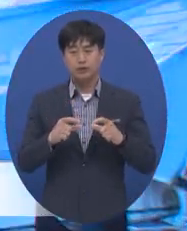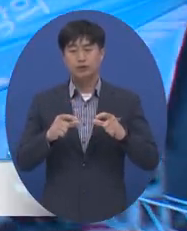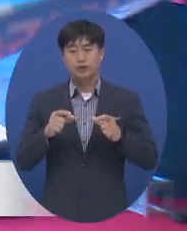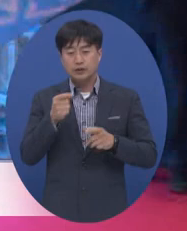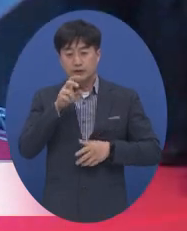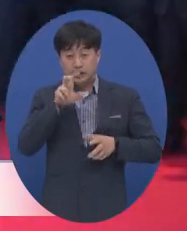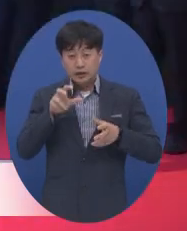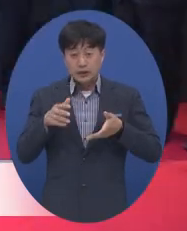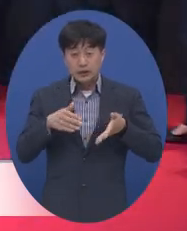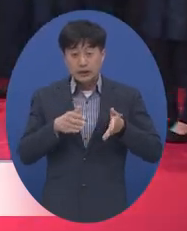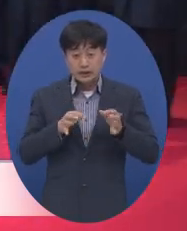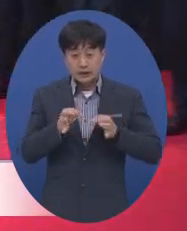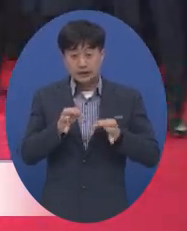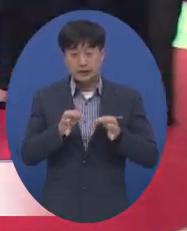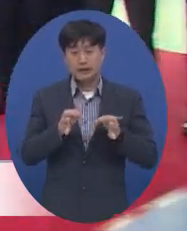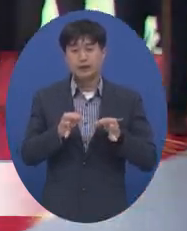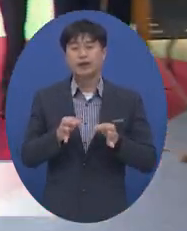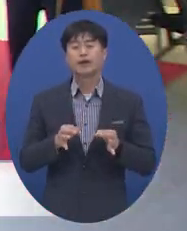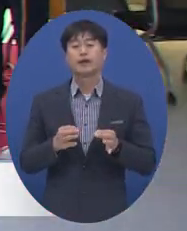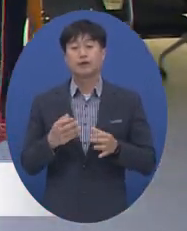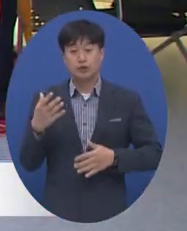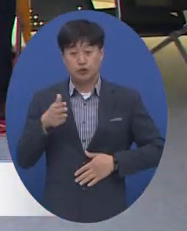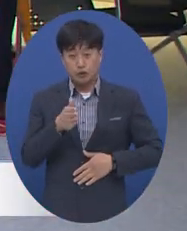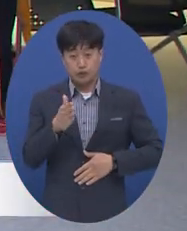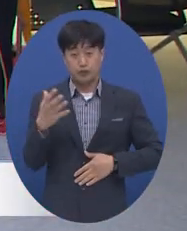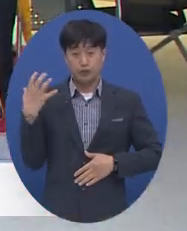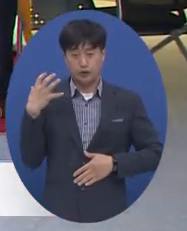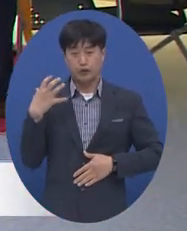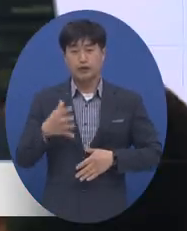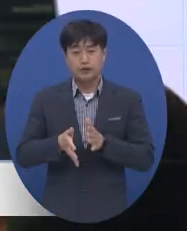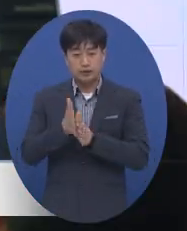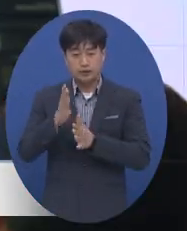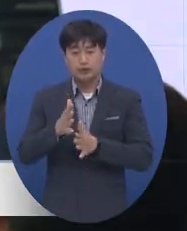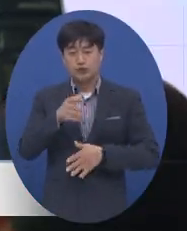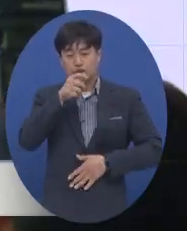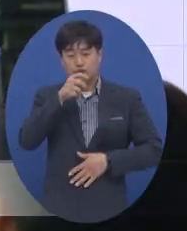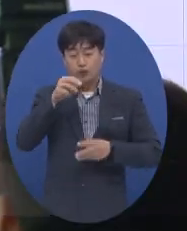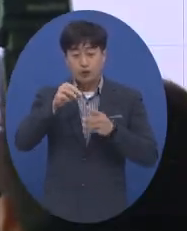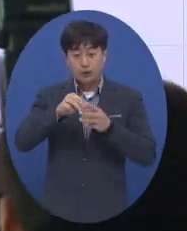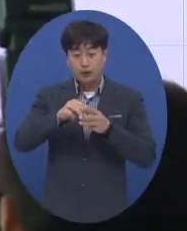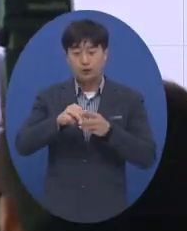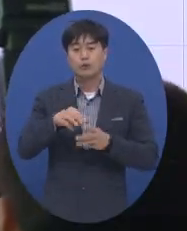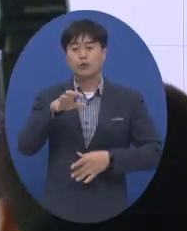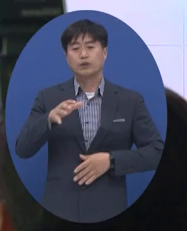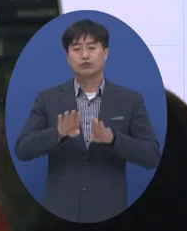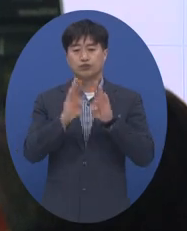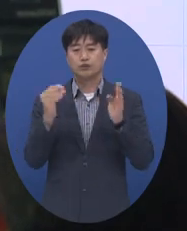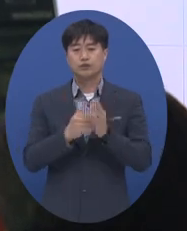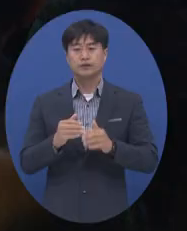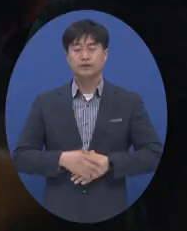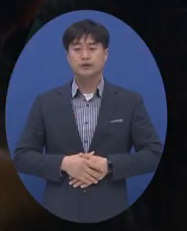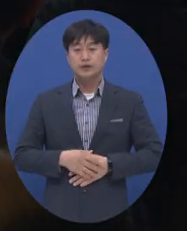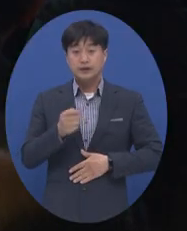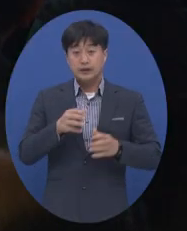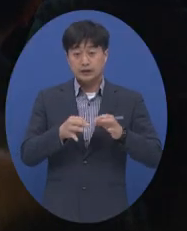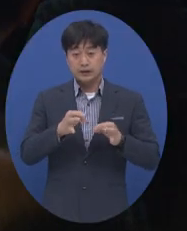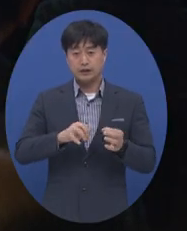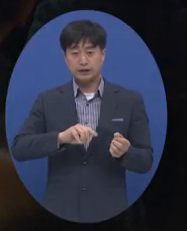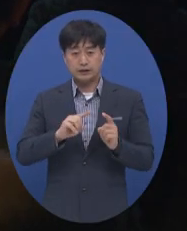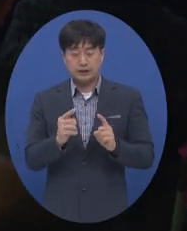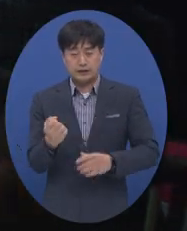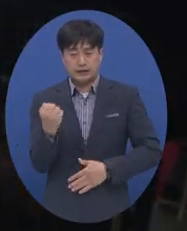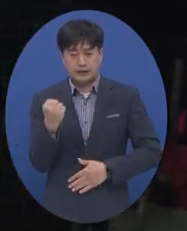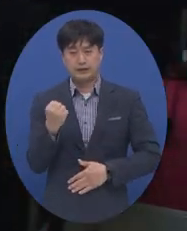경기 지역 골목상권 지원 전담기관인 경기도시장상권진흥원이 28일 수원 컨벤션센터에 문을 열었습니다.